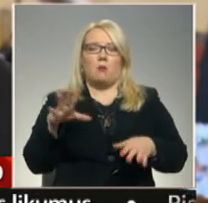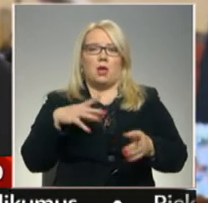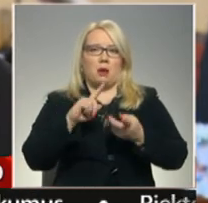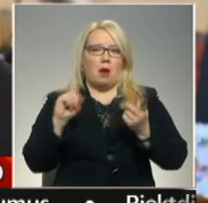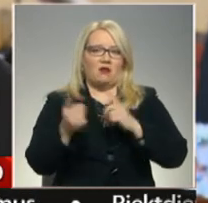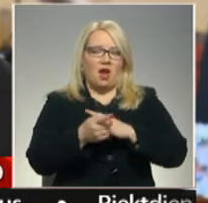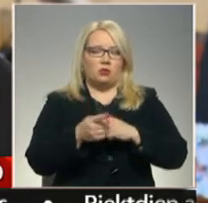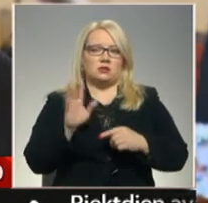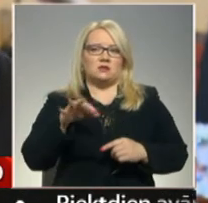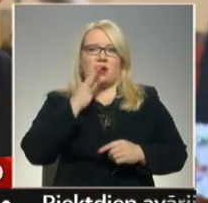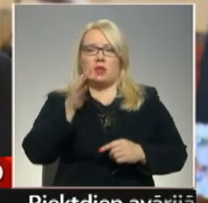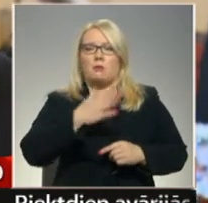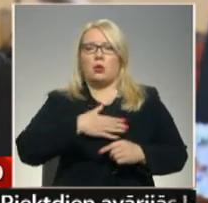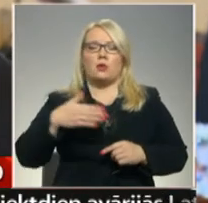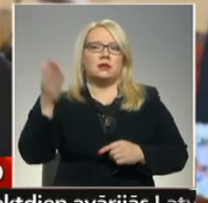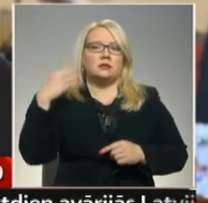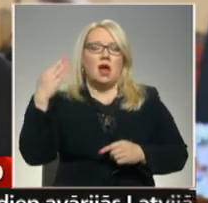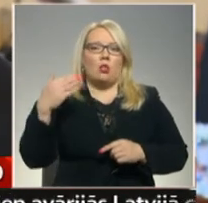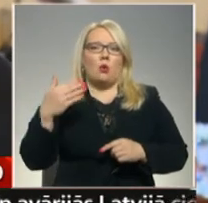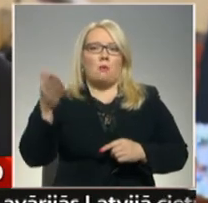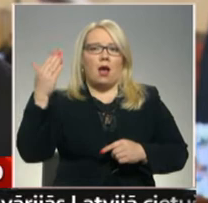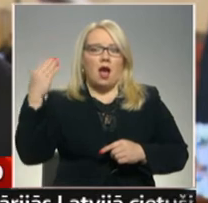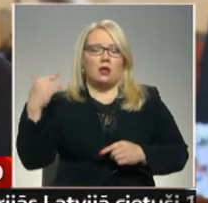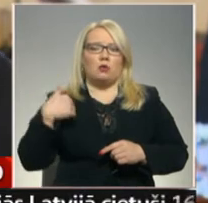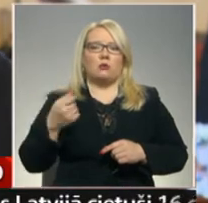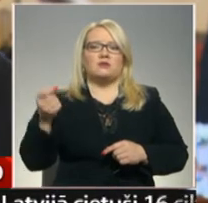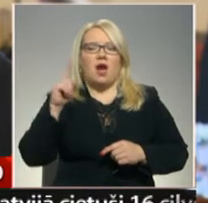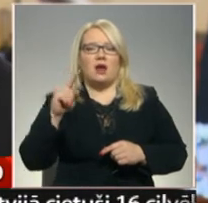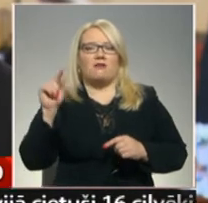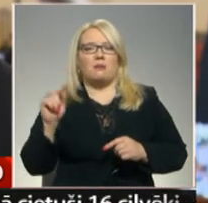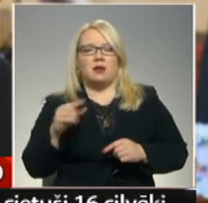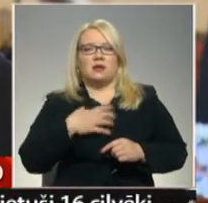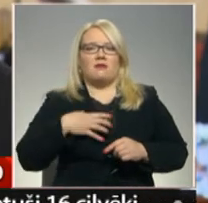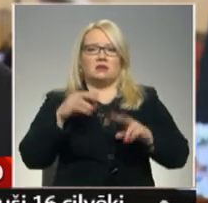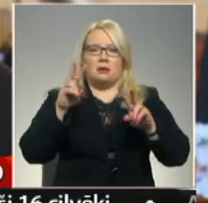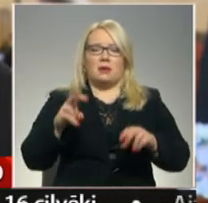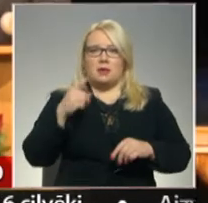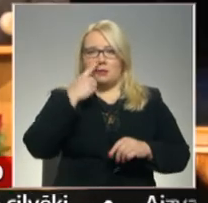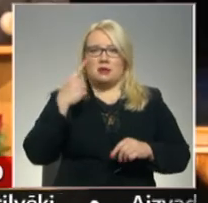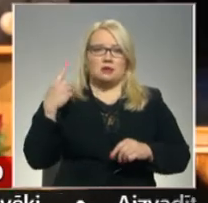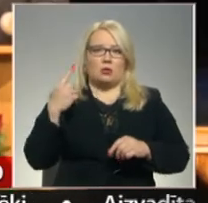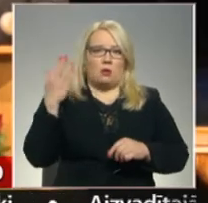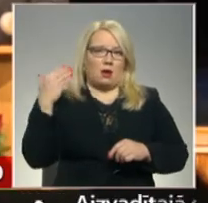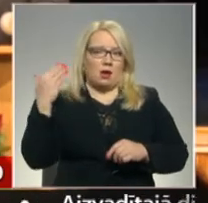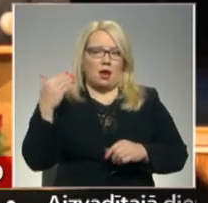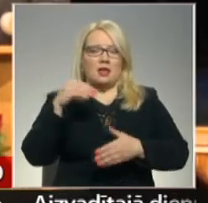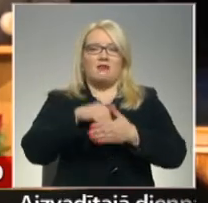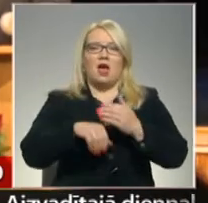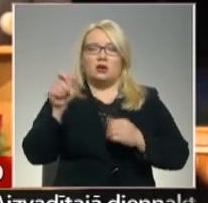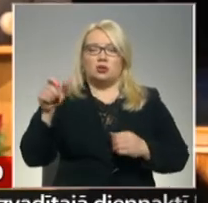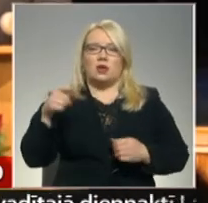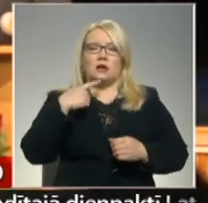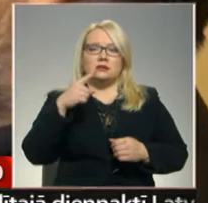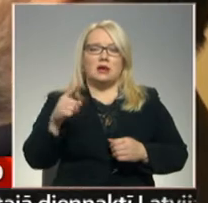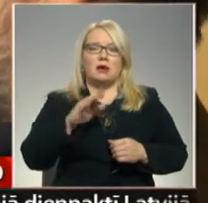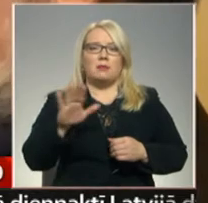pārvērtusies, mēs varētu teikt, par ļoti senu pagātni un mums vairāk vai mazāk vajadzēja pētīt to neseno pagātni. Ja. Vēsturnieki gan uzsver priekšdarbu